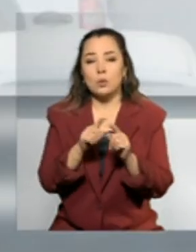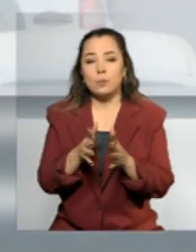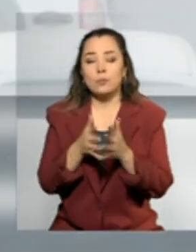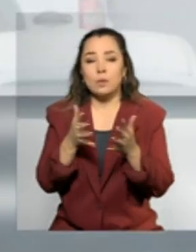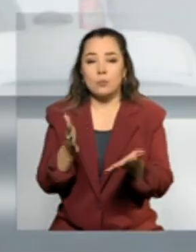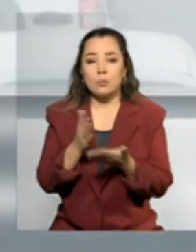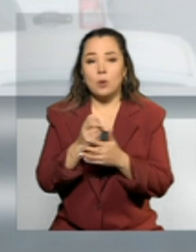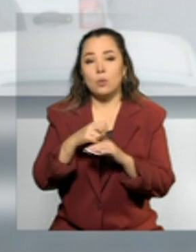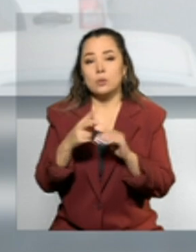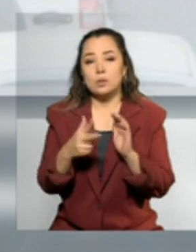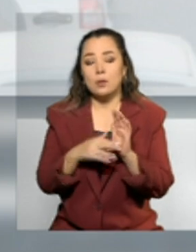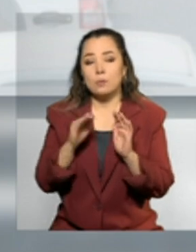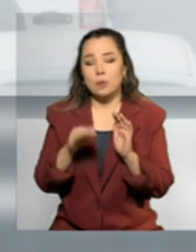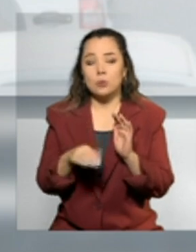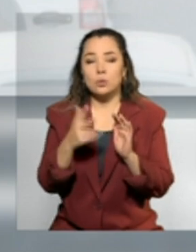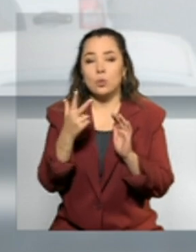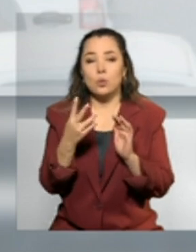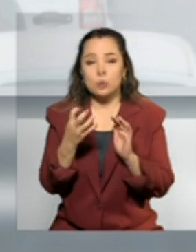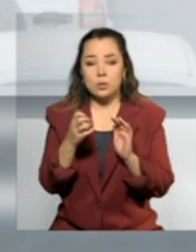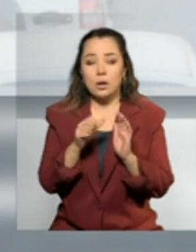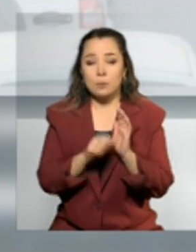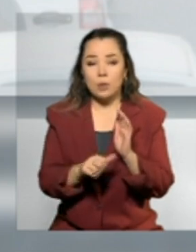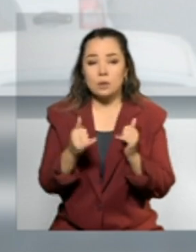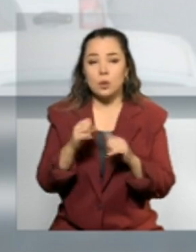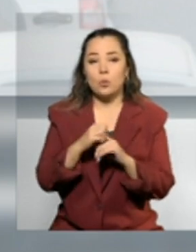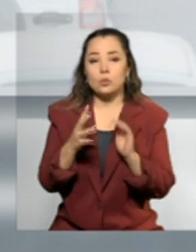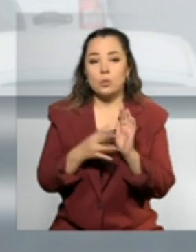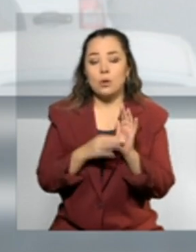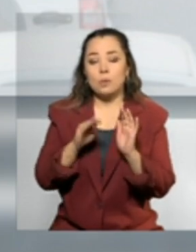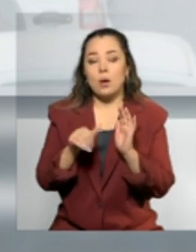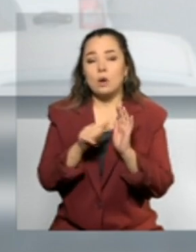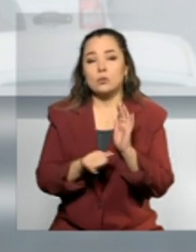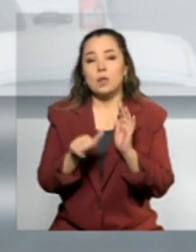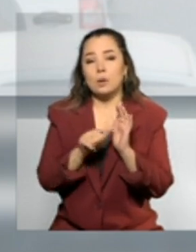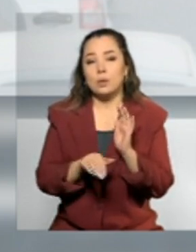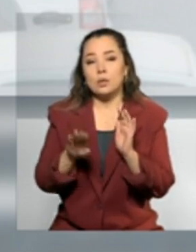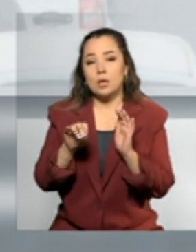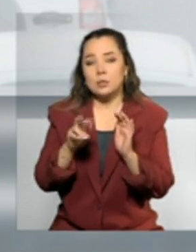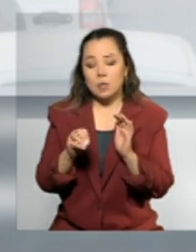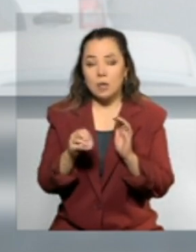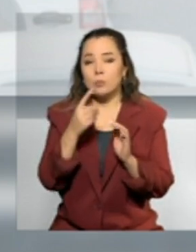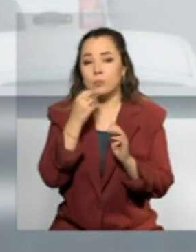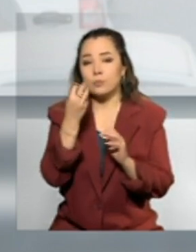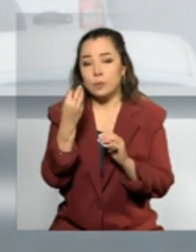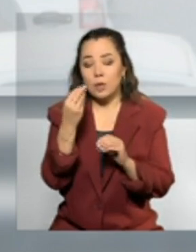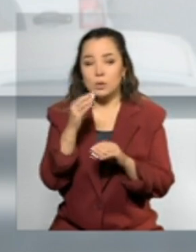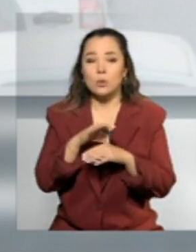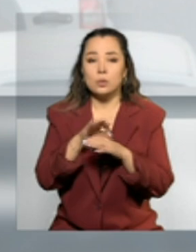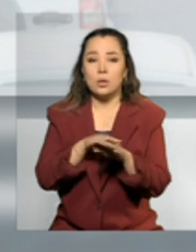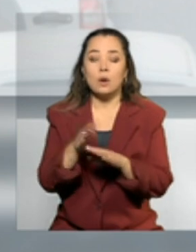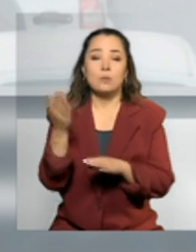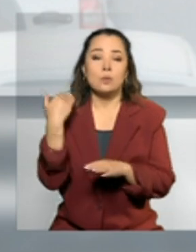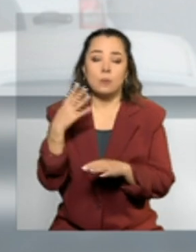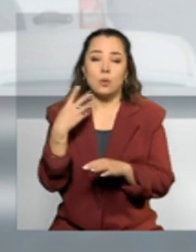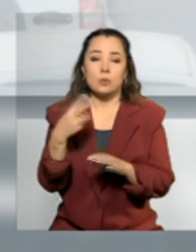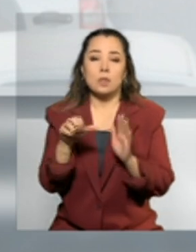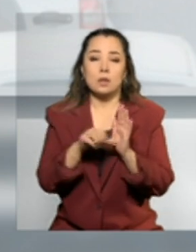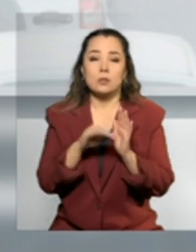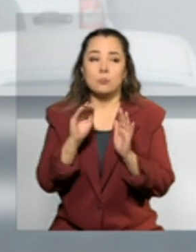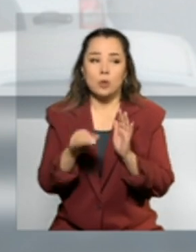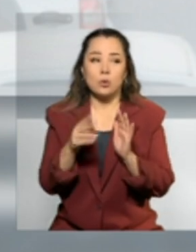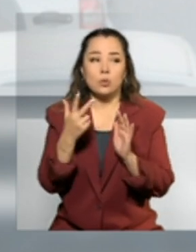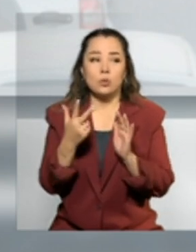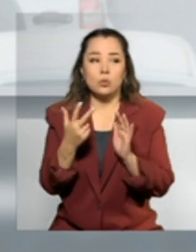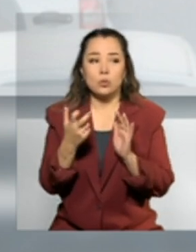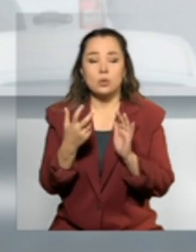бұрын 18460 теңге болса, енді 19660 теңге. Бағдаршамның қызыл түсіне өтіп кеткендер бұрын 36320